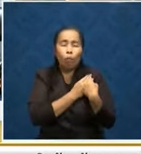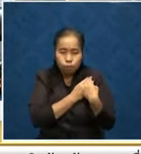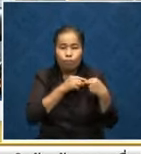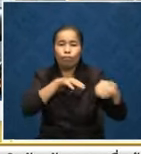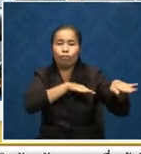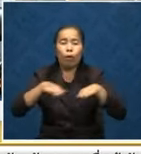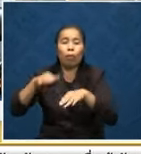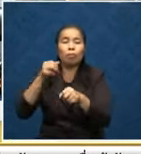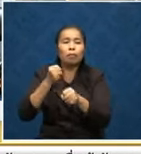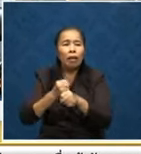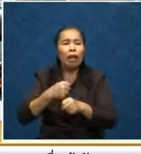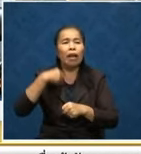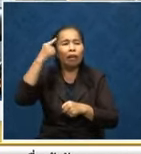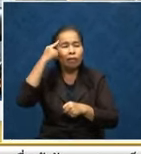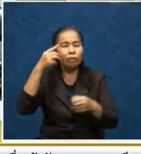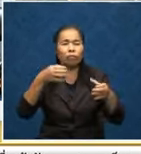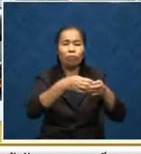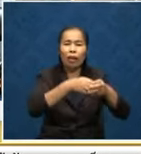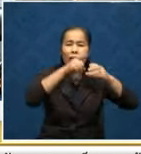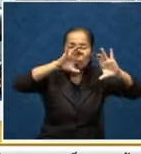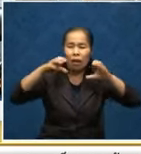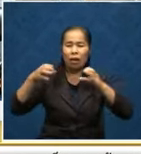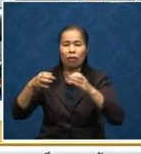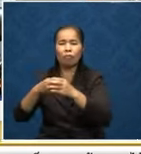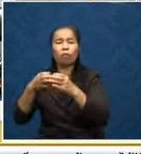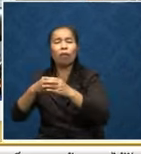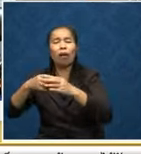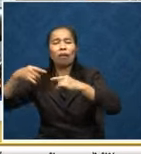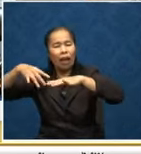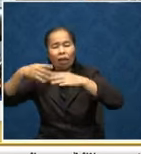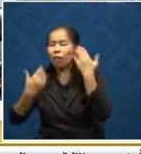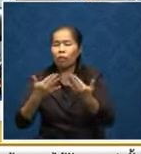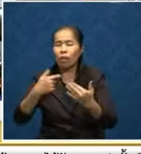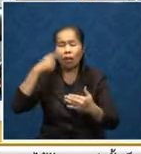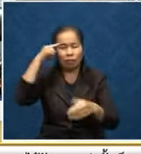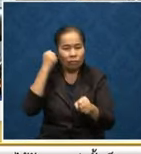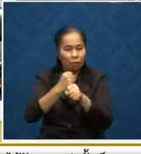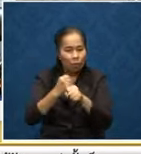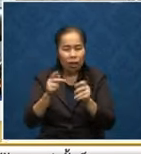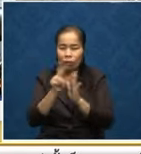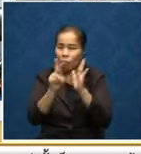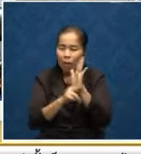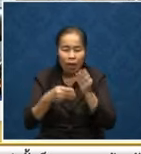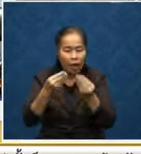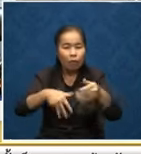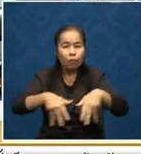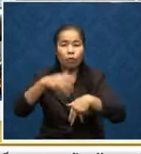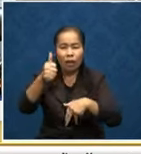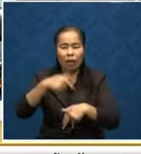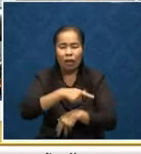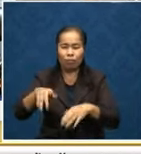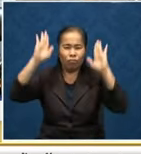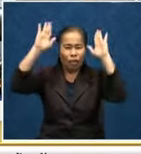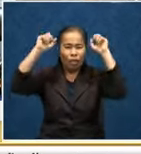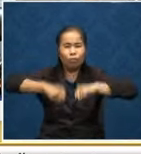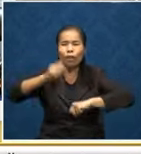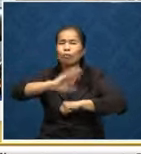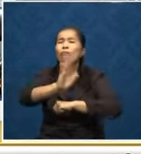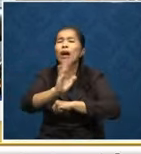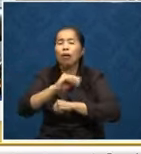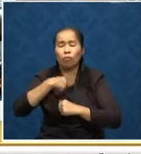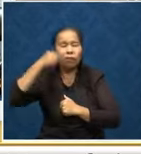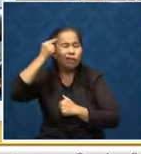ไม่ว่าจะมาจากส.ส.ฝ่ายค้านหรือรัฐบาลเราพร้อมที่จะผ่านกฎหมายที่เป็นประโยชน์ต่อพี่น้องประชาชนแล้ววันนี้คิดว่าไม่น่าจะต้องมีการลงมติครับด้วยความเคาร